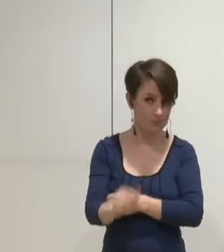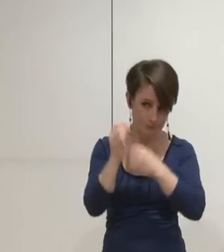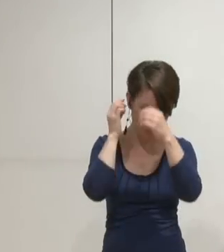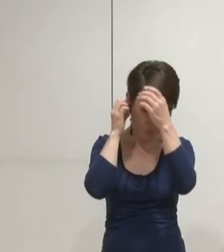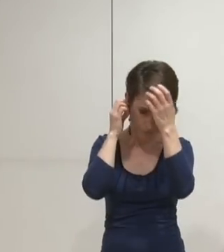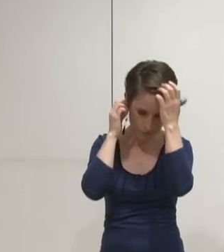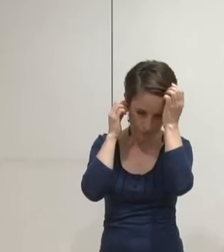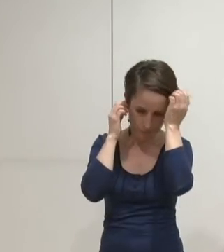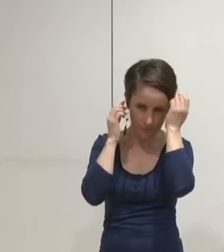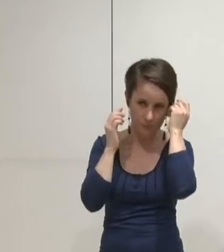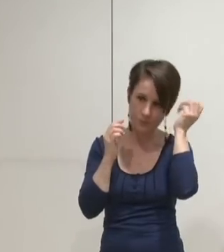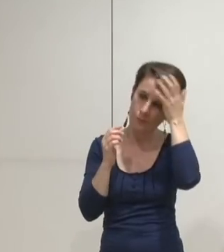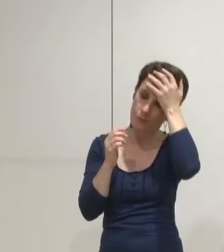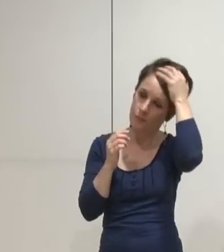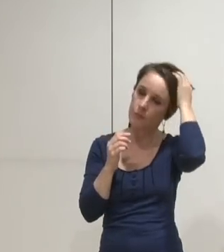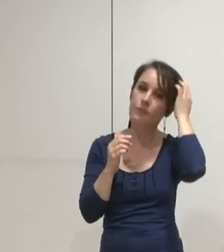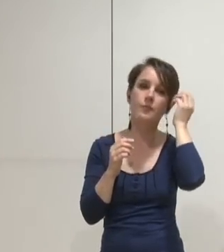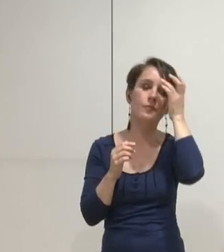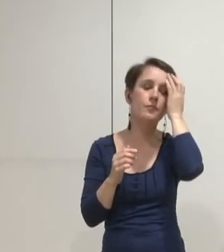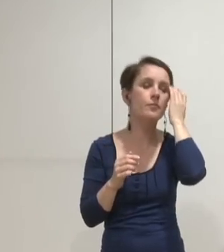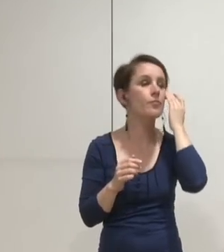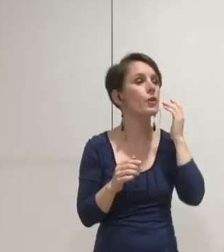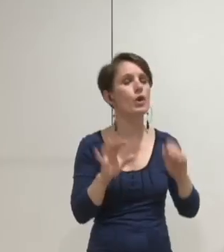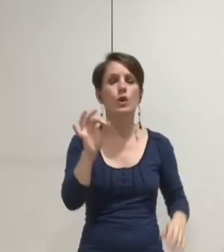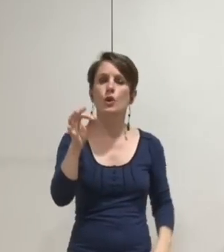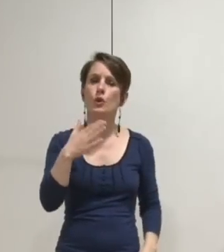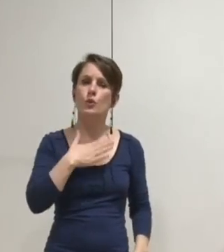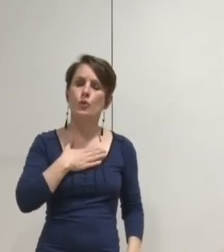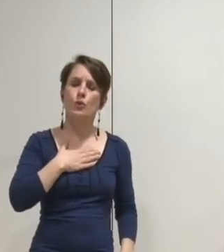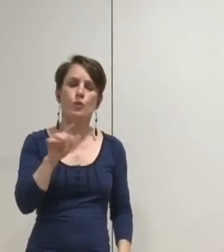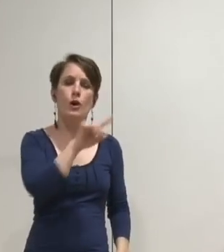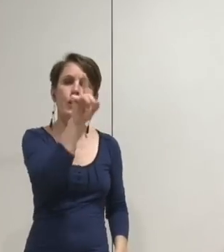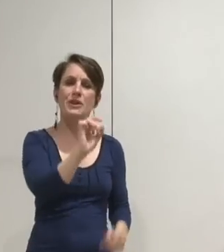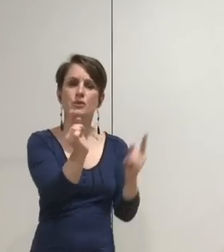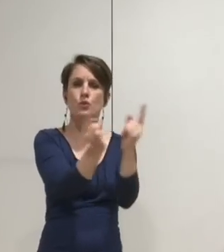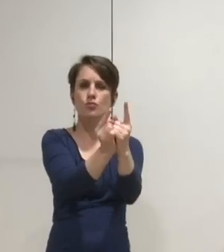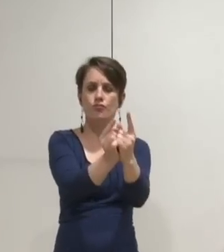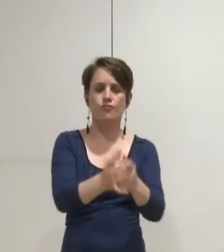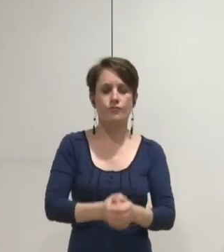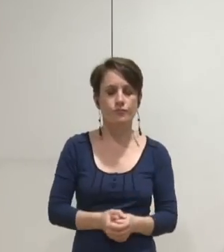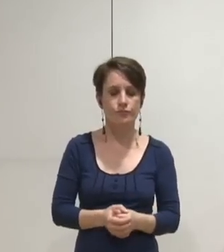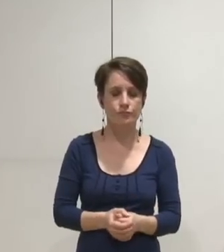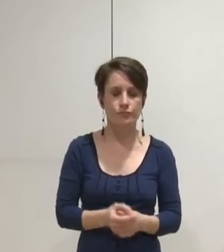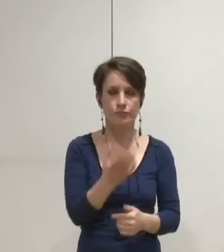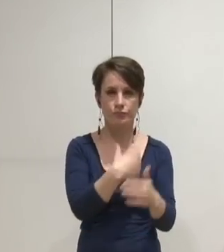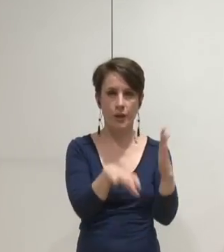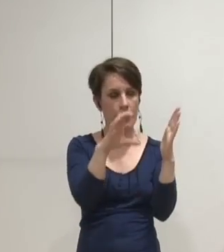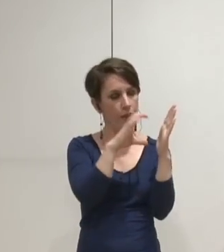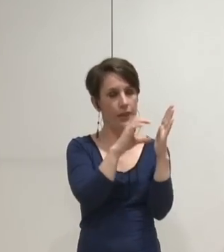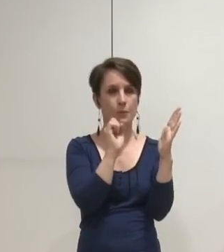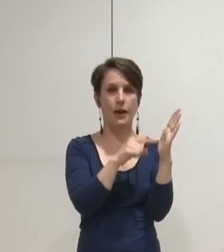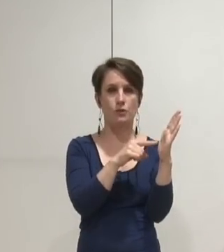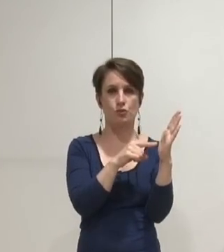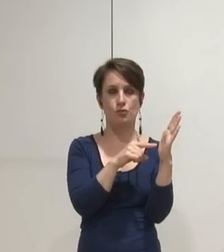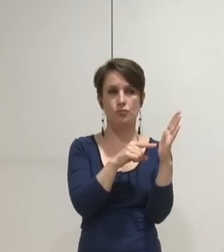plaît merci oui ma question sera courte à l'occasion de cette délibération en fait je